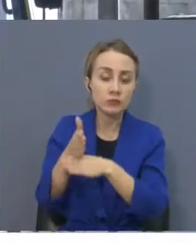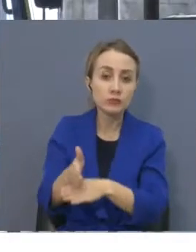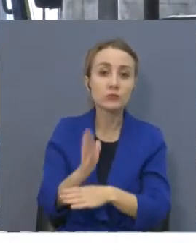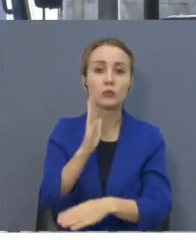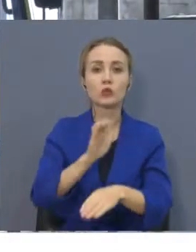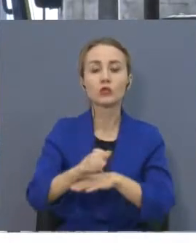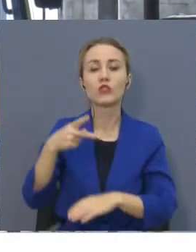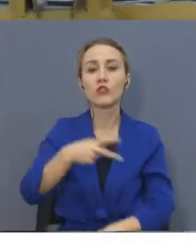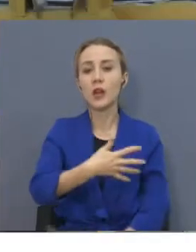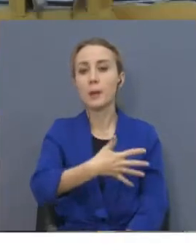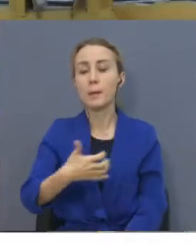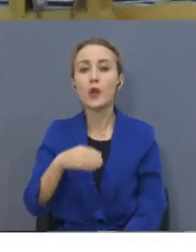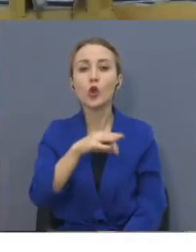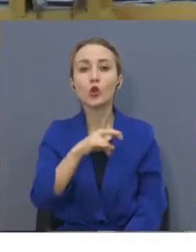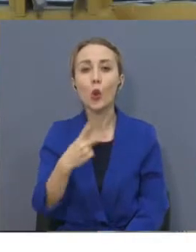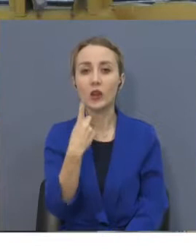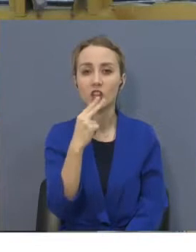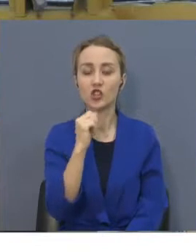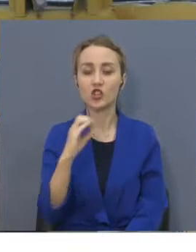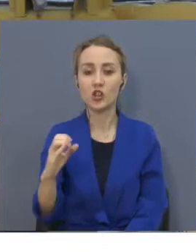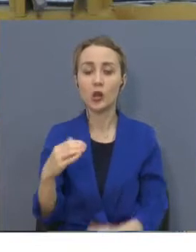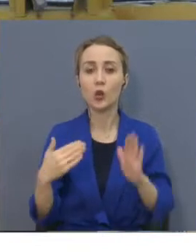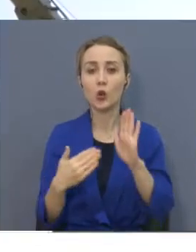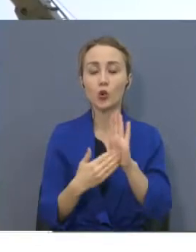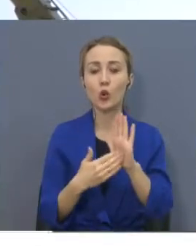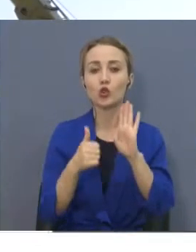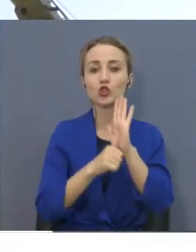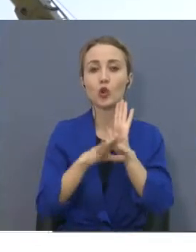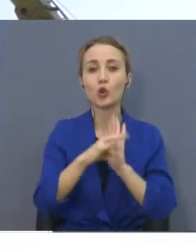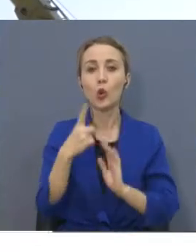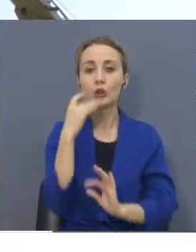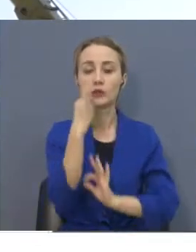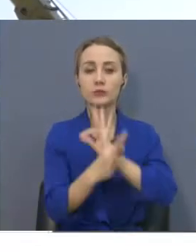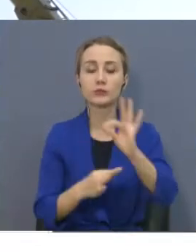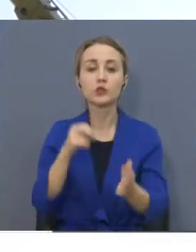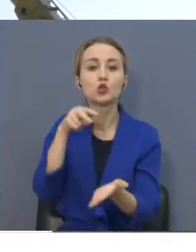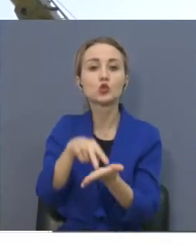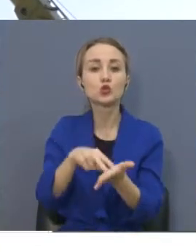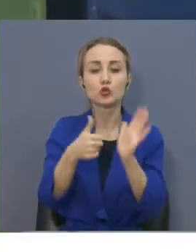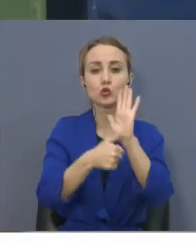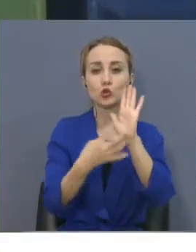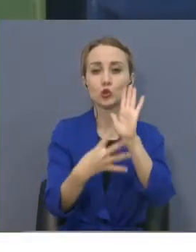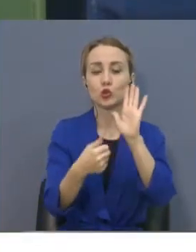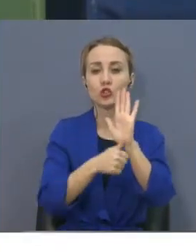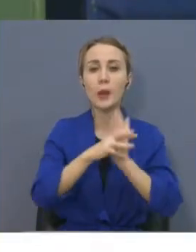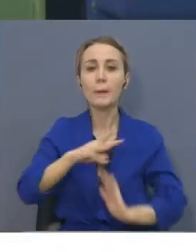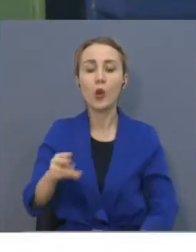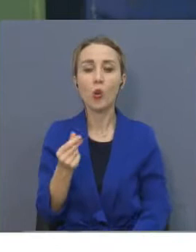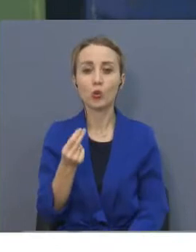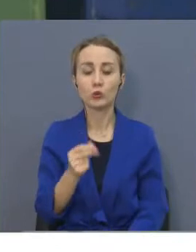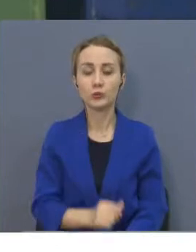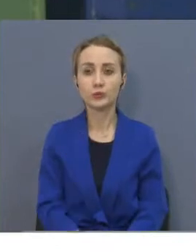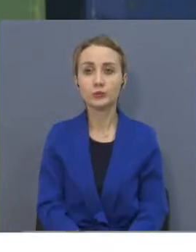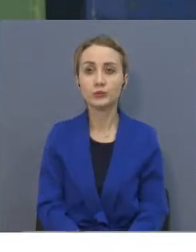2,5 тонны готовой продукции в час и до 60 тонн в сутки. Стоимость проекта 646 миллионов тенге. Сама сумма проекта по